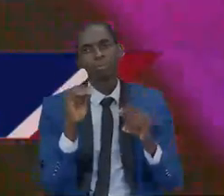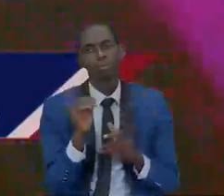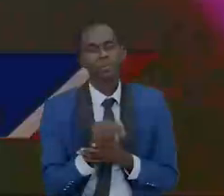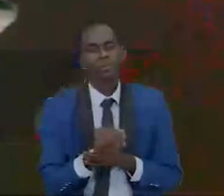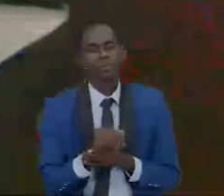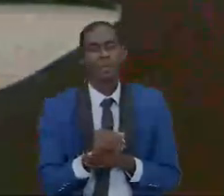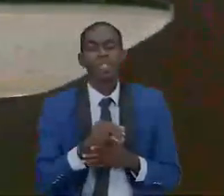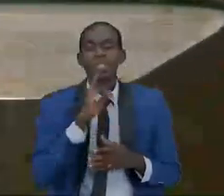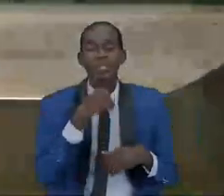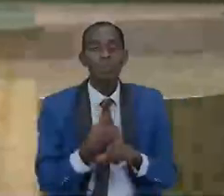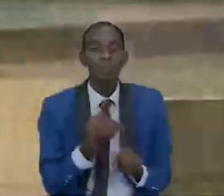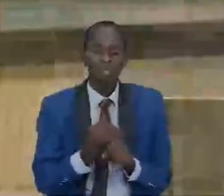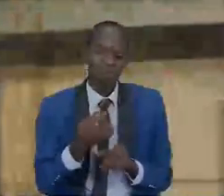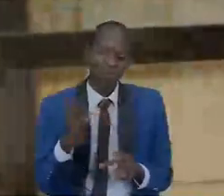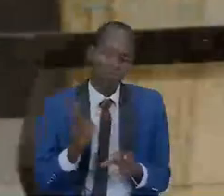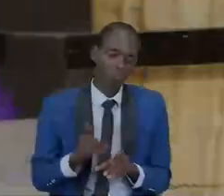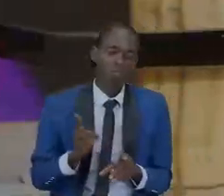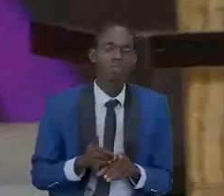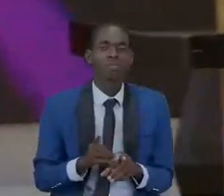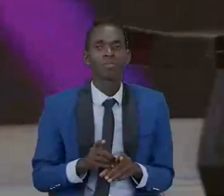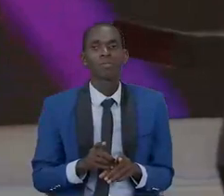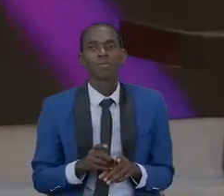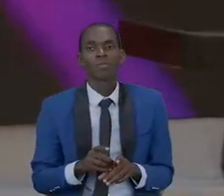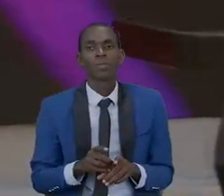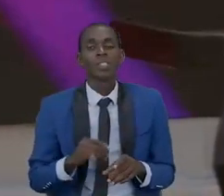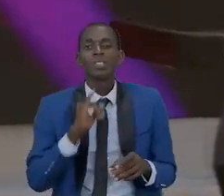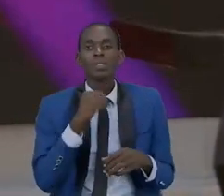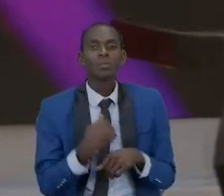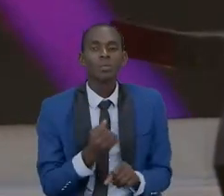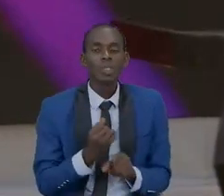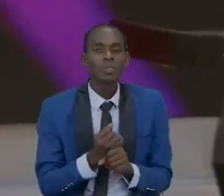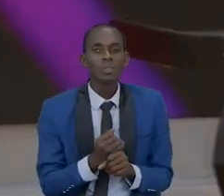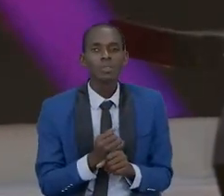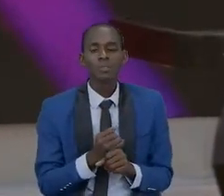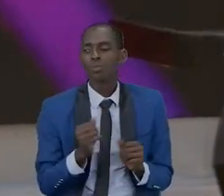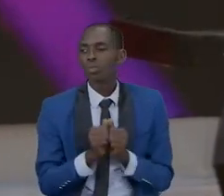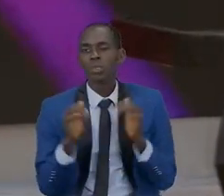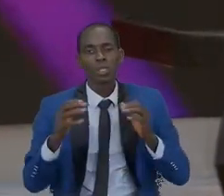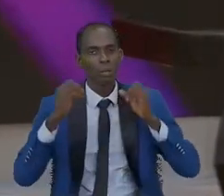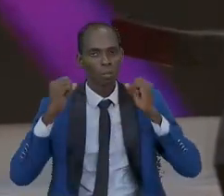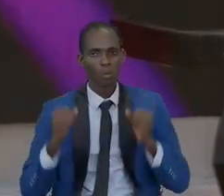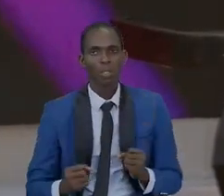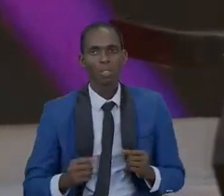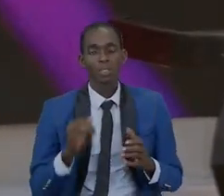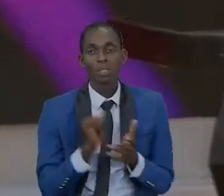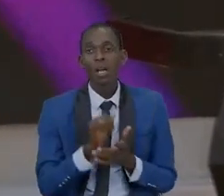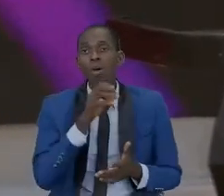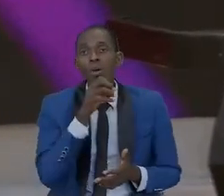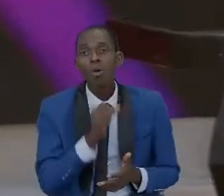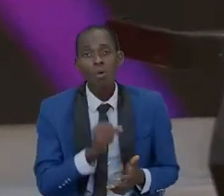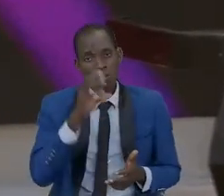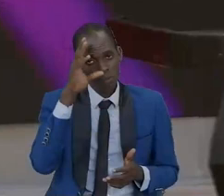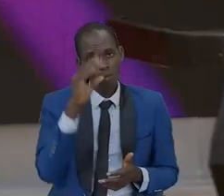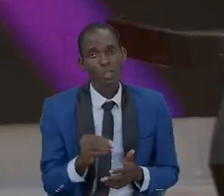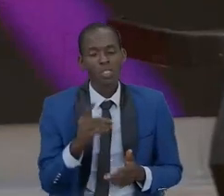il est rendu important il est rendu invalide il est rendu handicapé impuissant